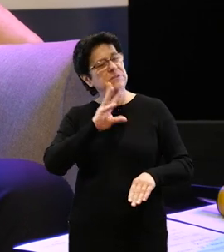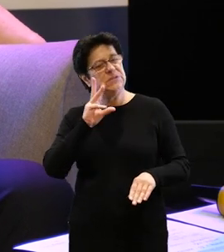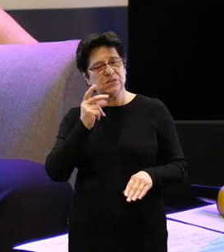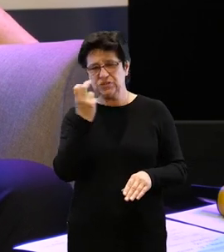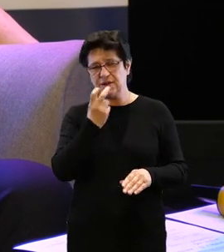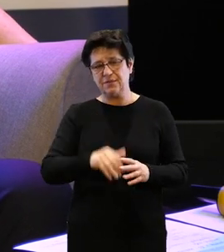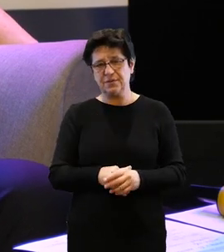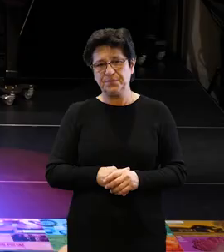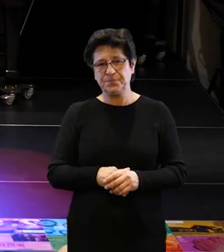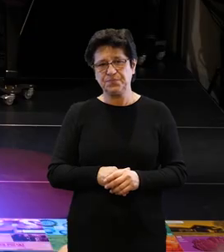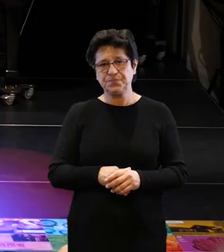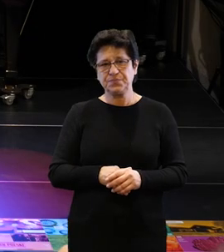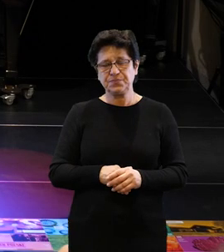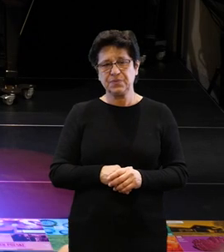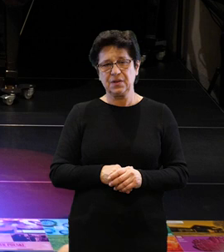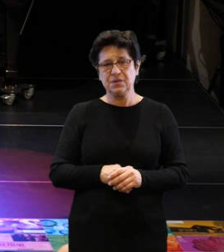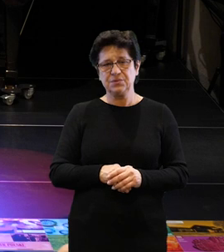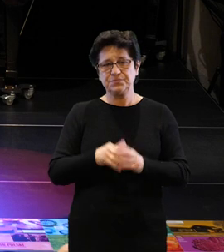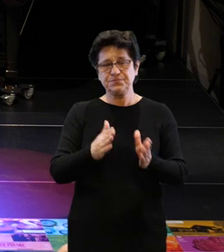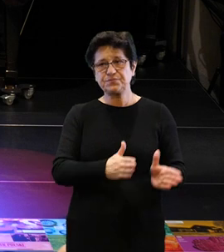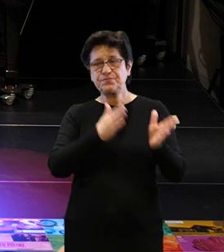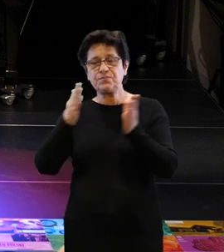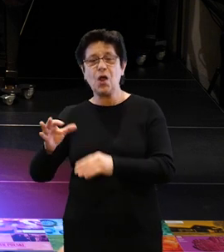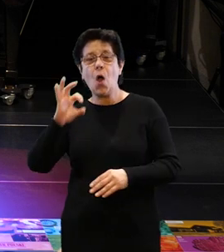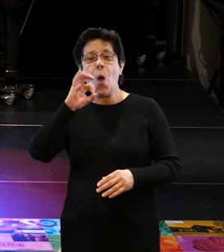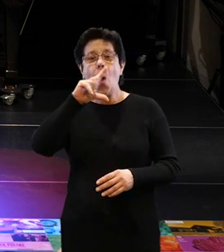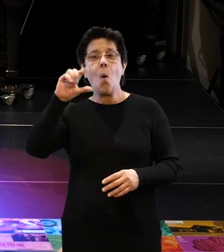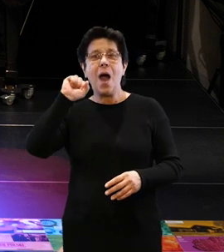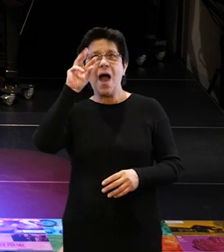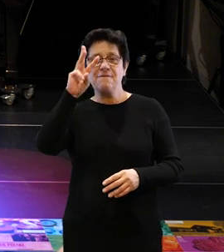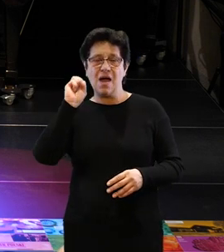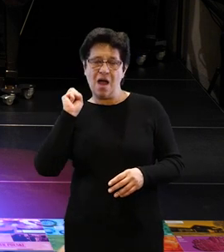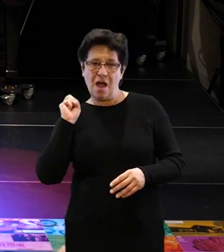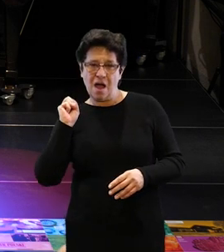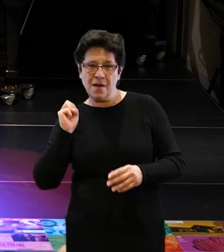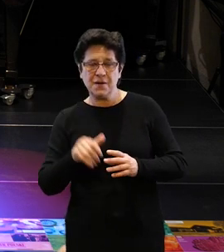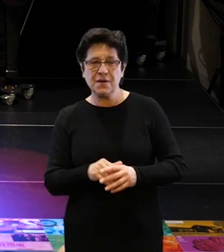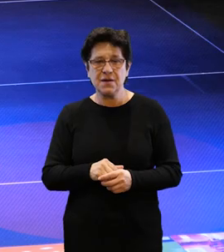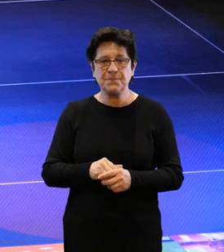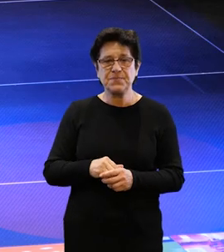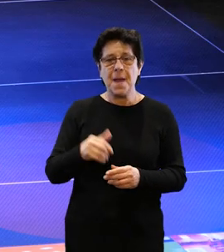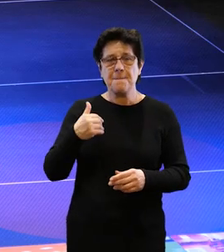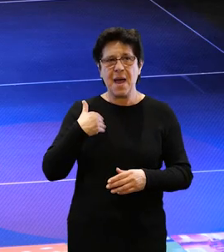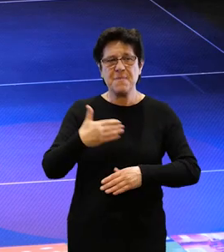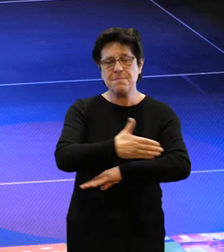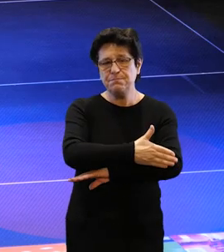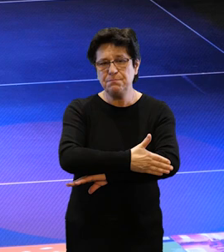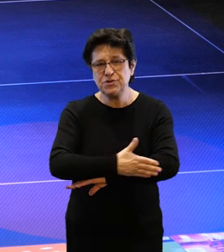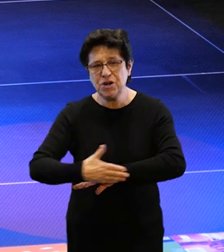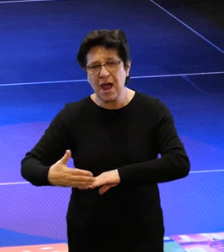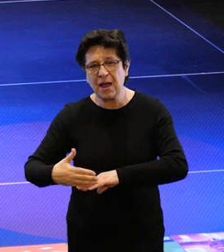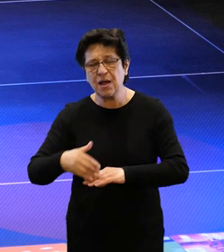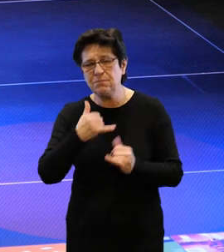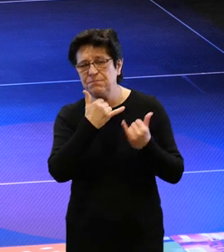rzecz kolejna Izba Muzealna ziemi Oławskiej no widzimy mamy Grodków mamy Brzeg mamy